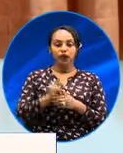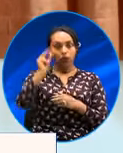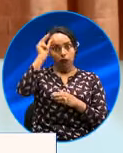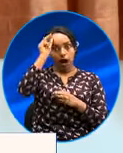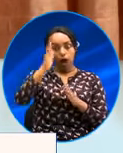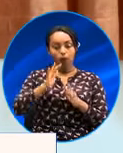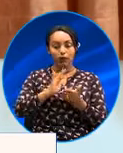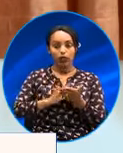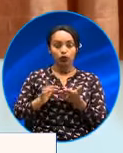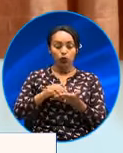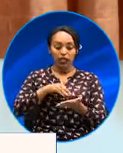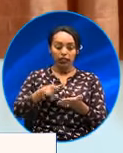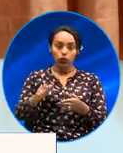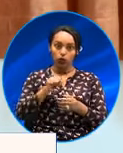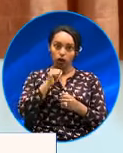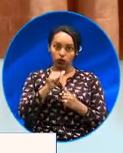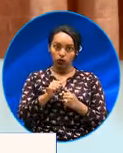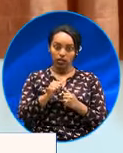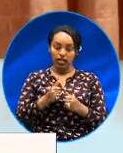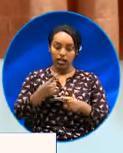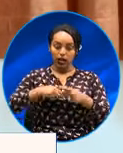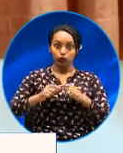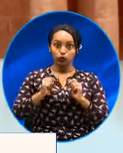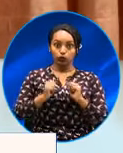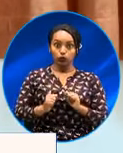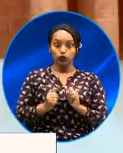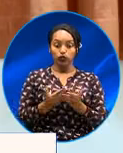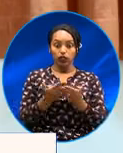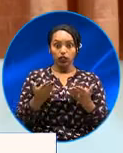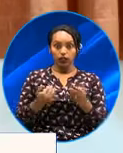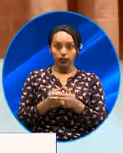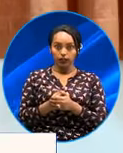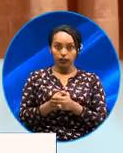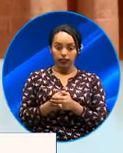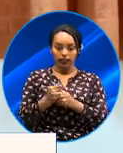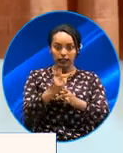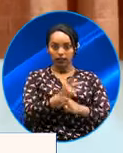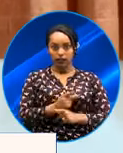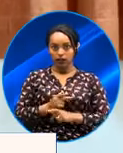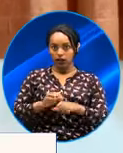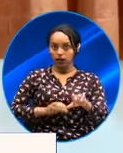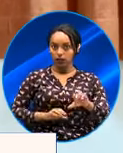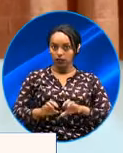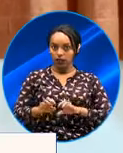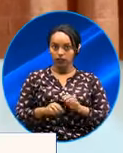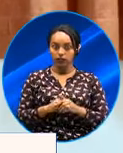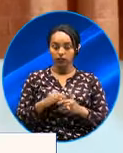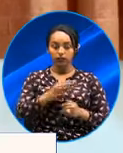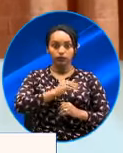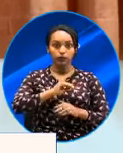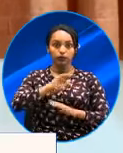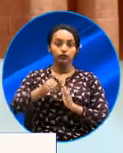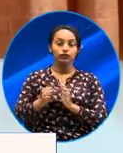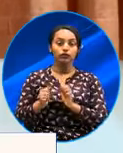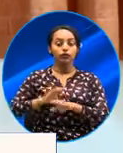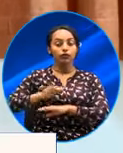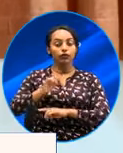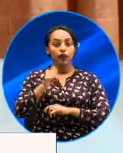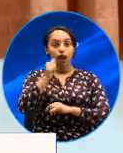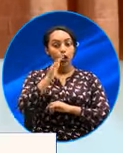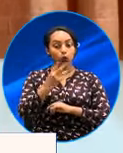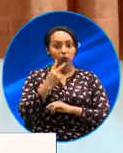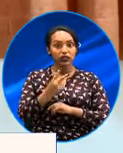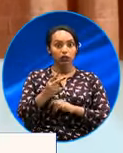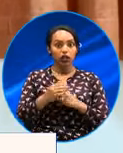ባህላዊ መድኃኒቶችም ቢሆን የተጠኑ ካልሆነ ሊያስከትሉ የሚችሉትን ነገር ጥንቃቄ ማድረግ እና ከሁሉ በላይ ደግሞ